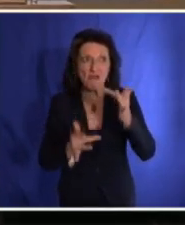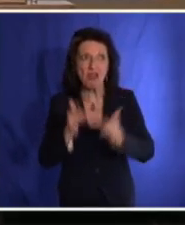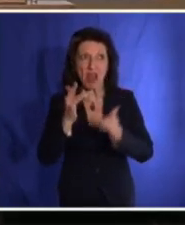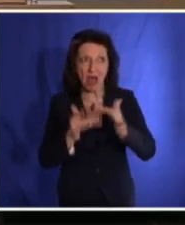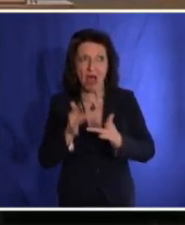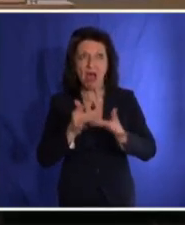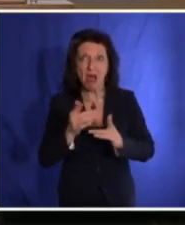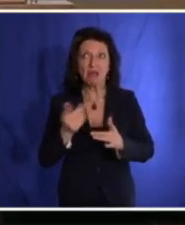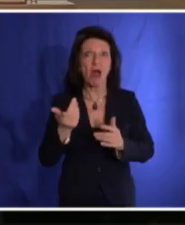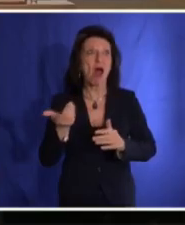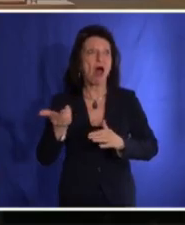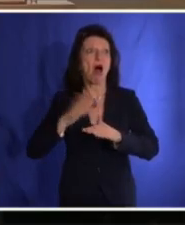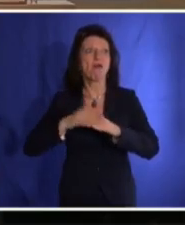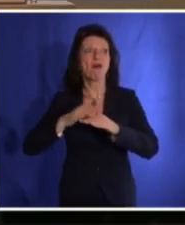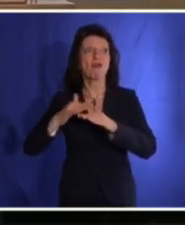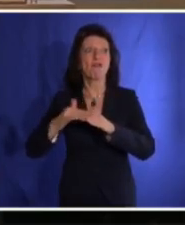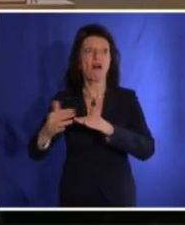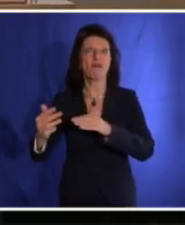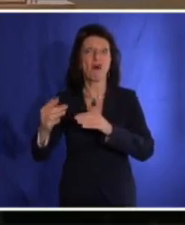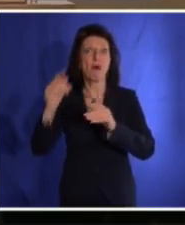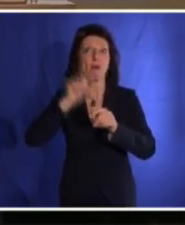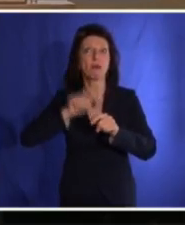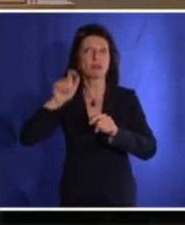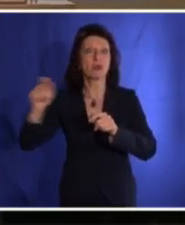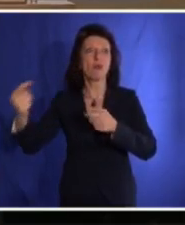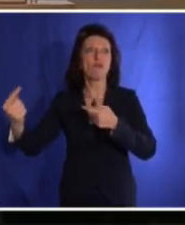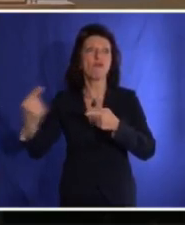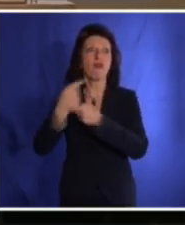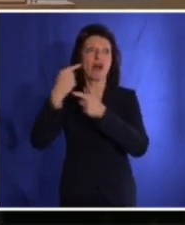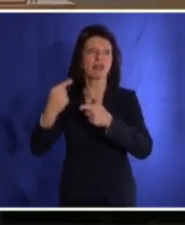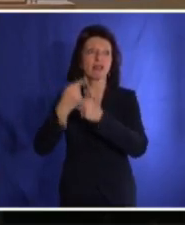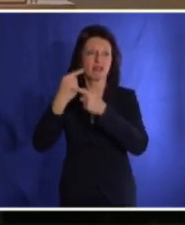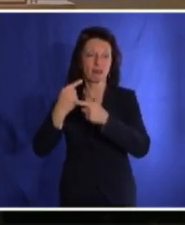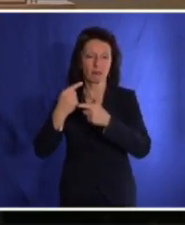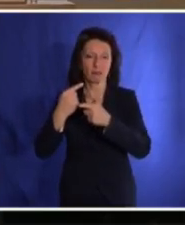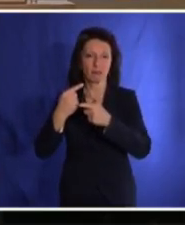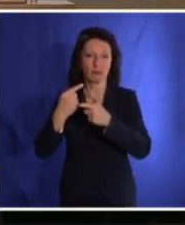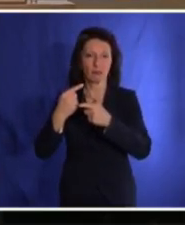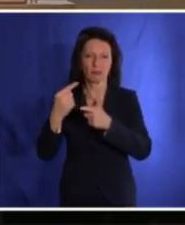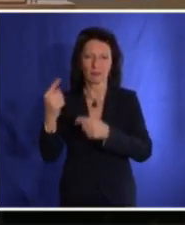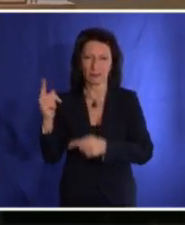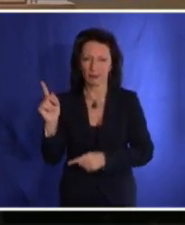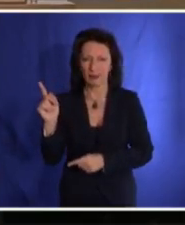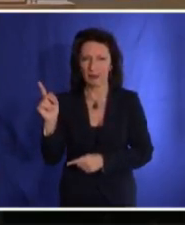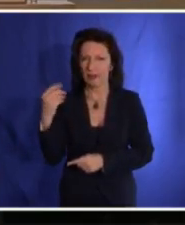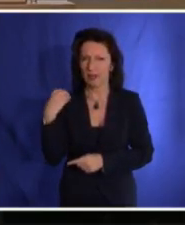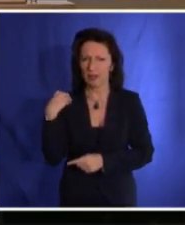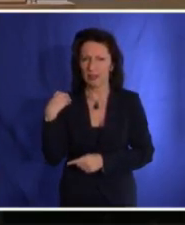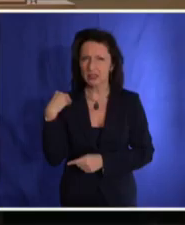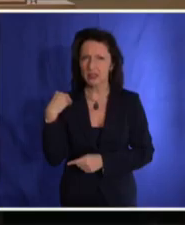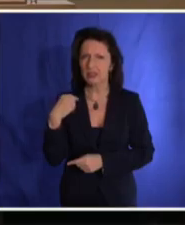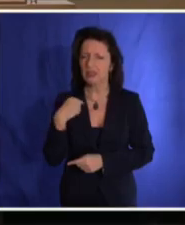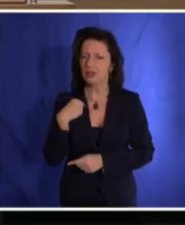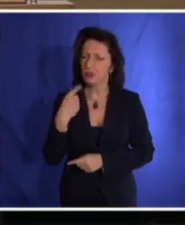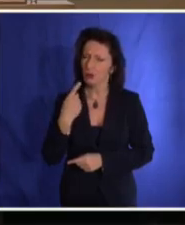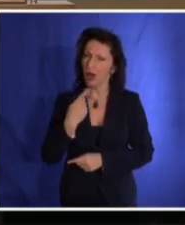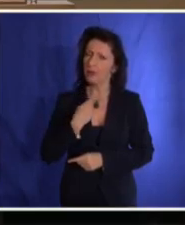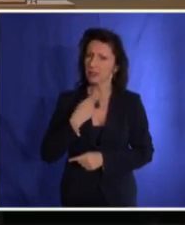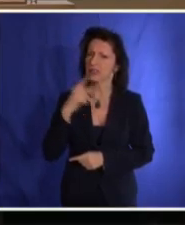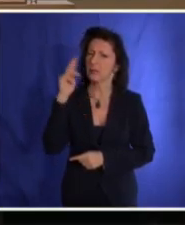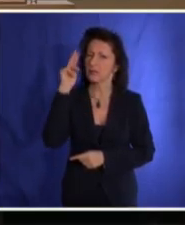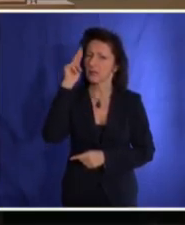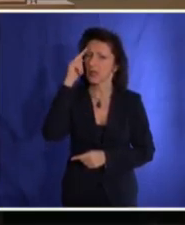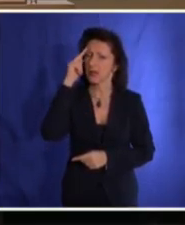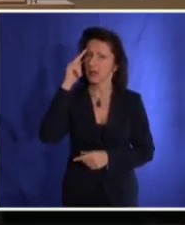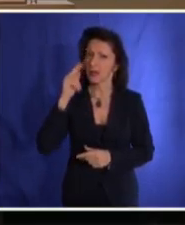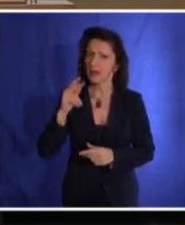einholen. Und liebe Freunde, das hat mich nachdenklich gemacht. Aber es hat mich auch darin